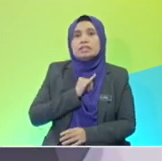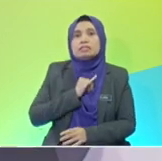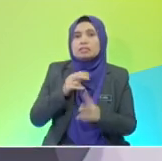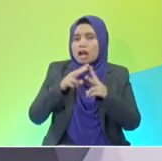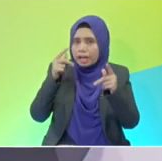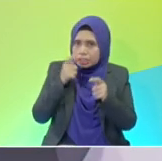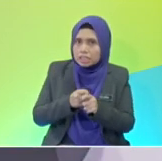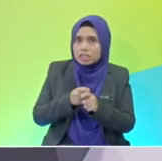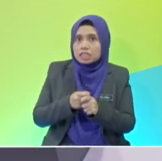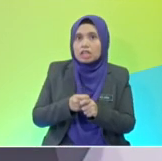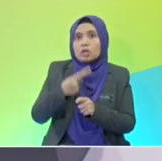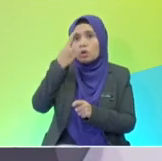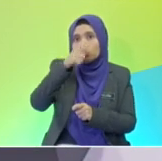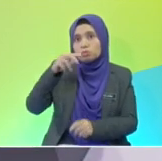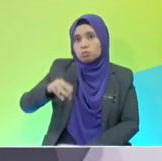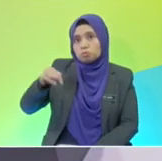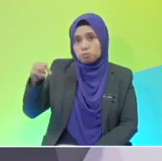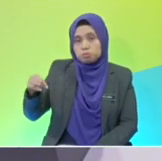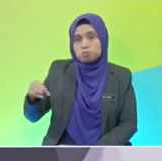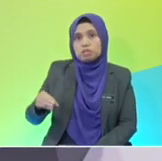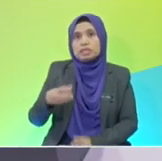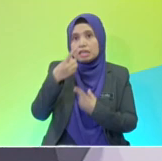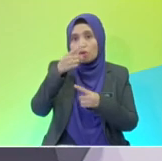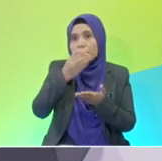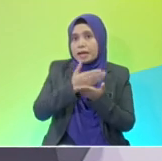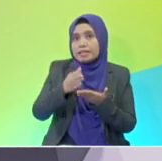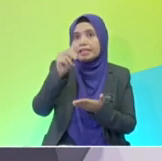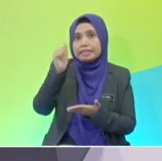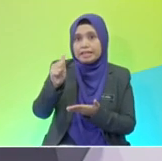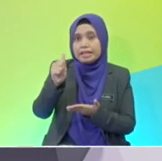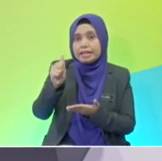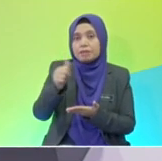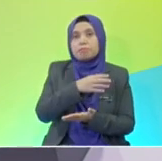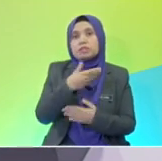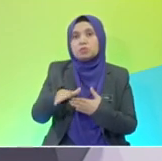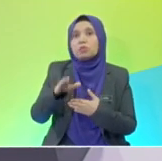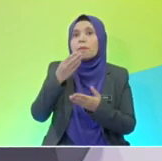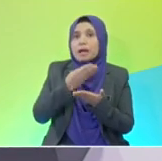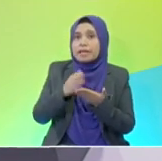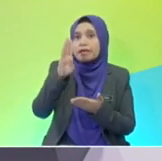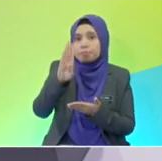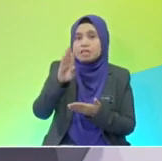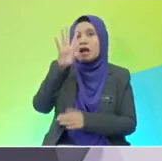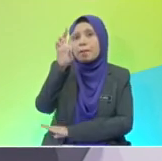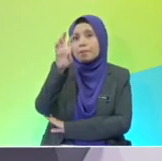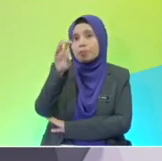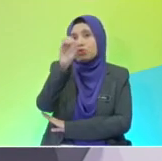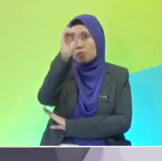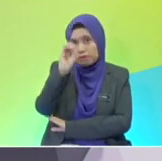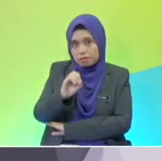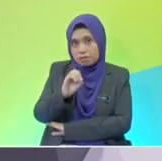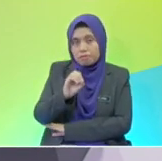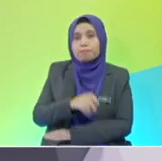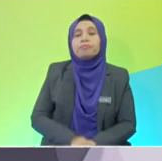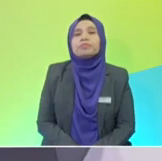murid untuk menjawab bahagia ini Oke kemudian bahagia yang di pula adalah 40 markah Oke masih yang dicadangkan